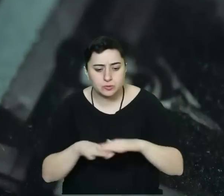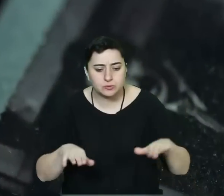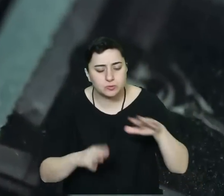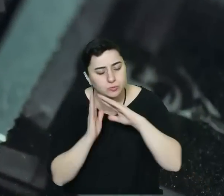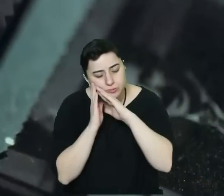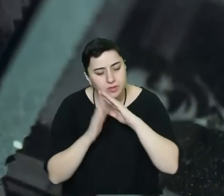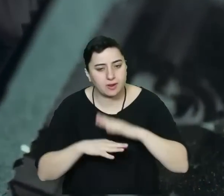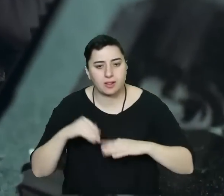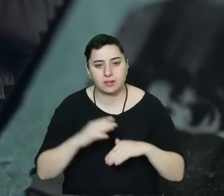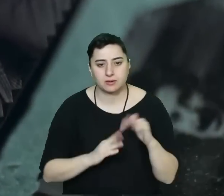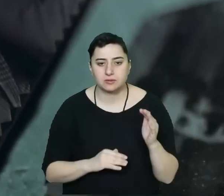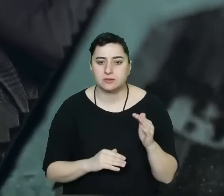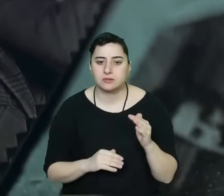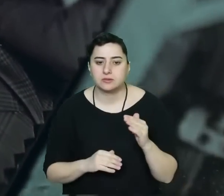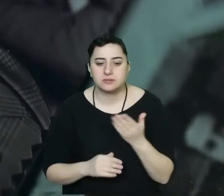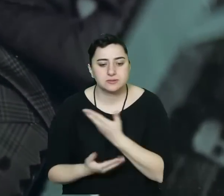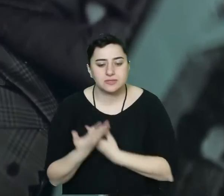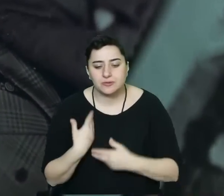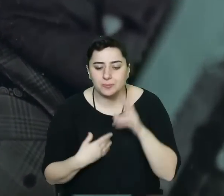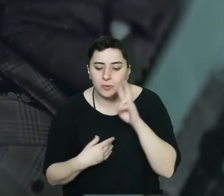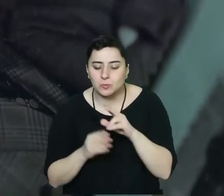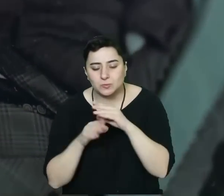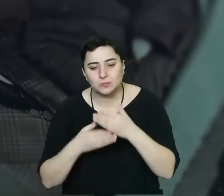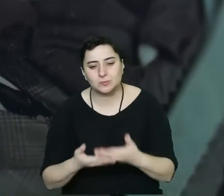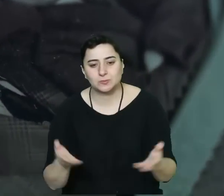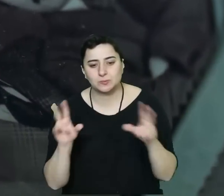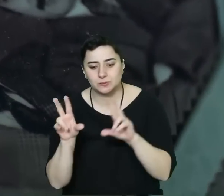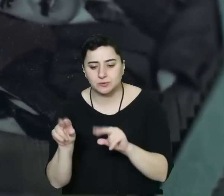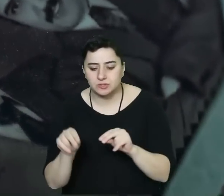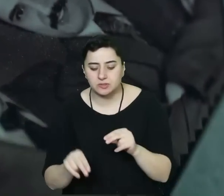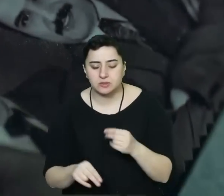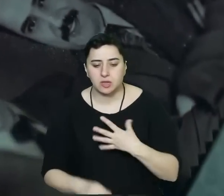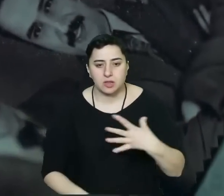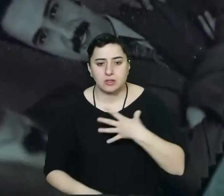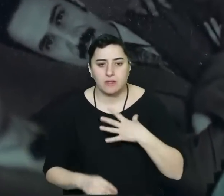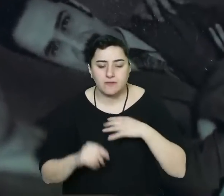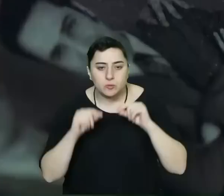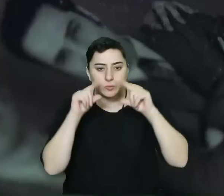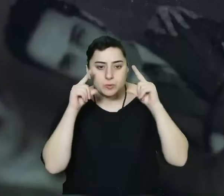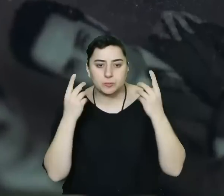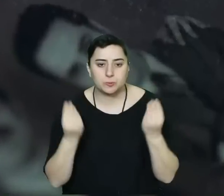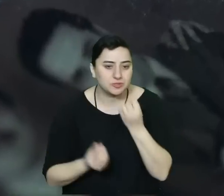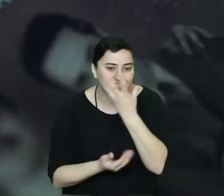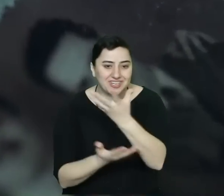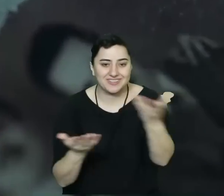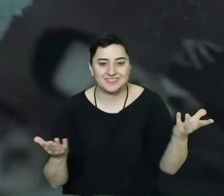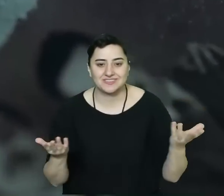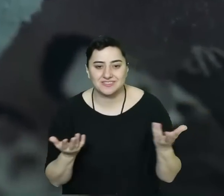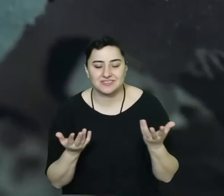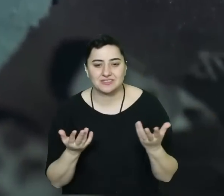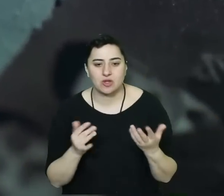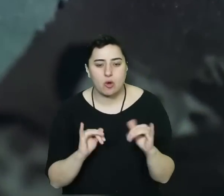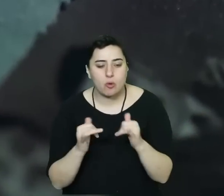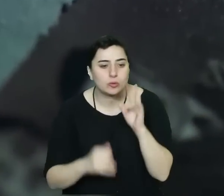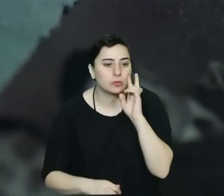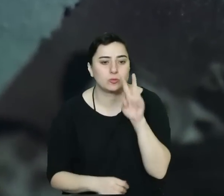eller. Sevgim uzanıyor. Soluk soluğa uyandırıyor melekçeleri. Görüyorum